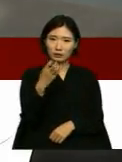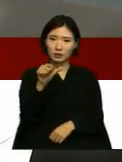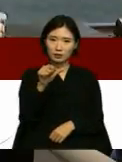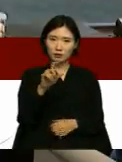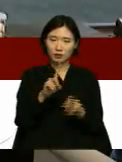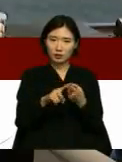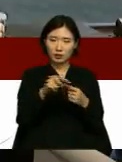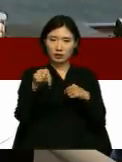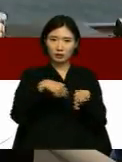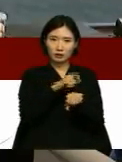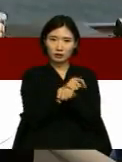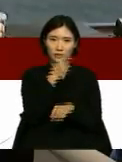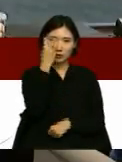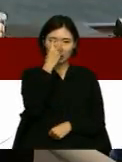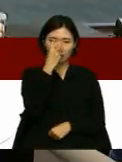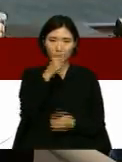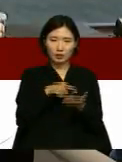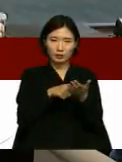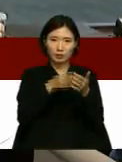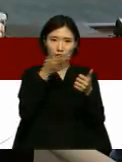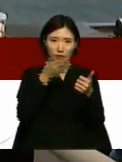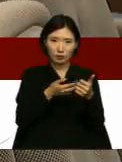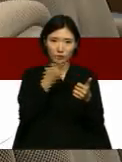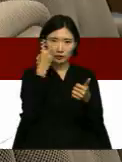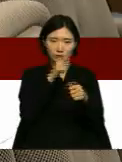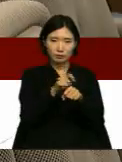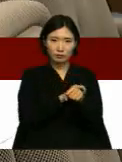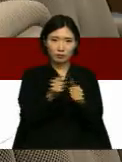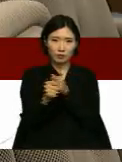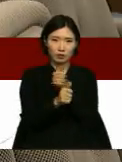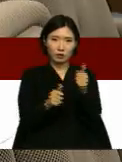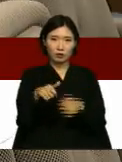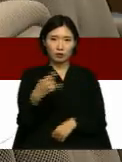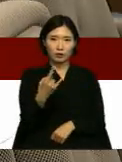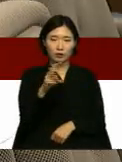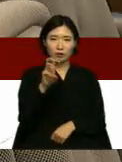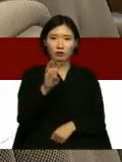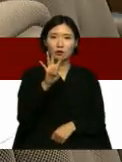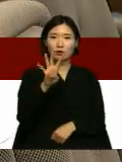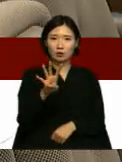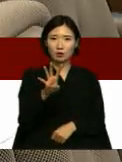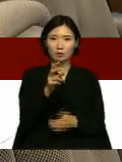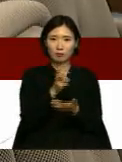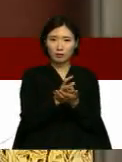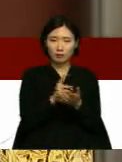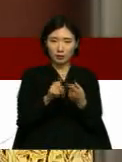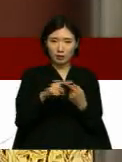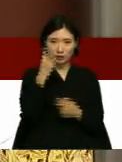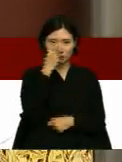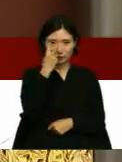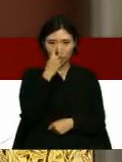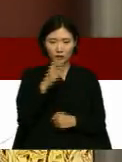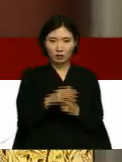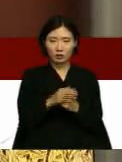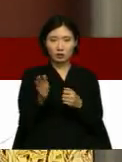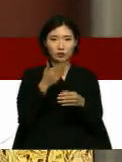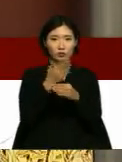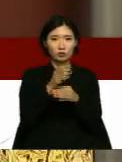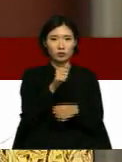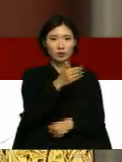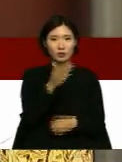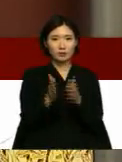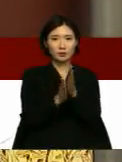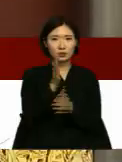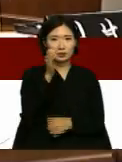행정사무감사 자료를 요구하게 됩니다. 또 심사특별위원회에서는 34건의 조례안을 심사하게 되며 이 중